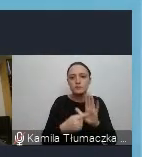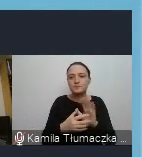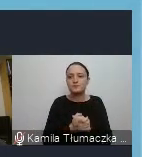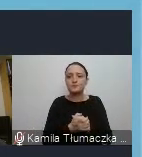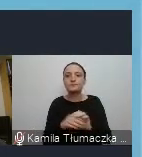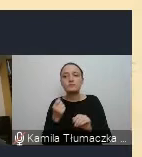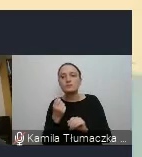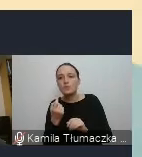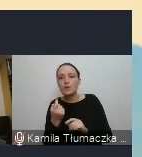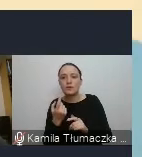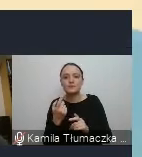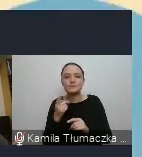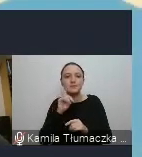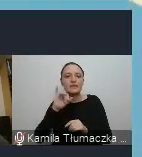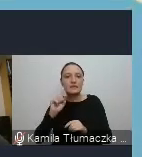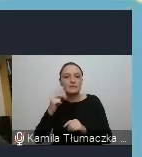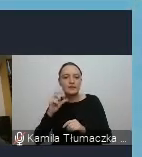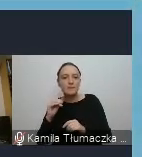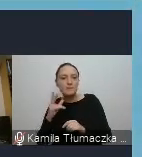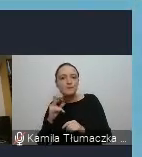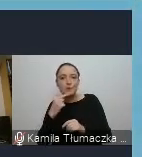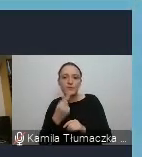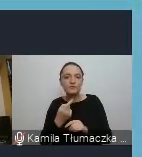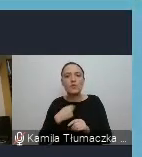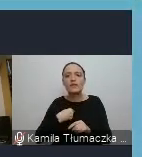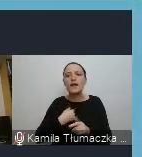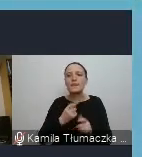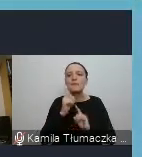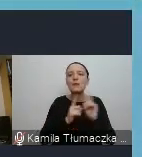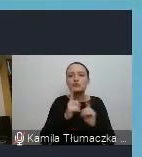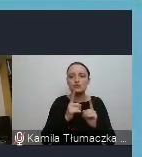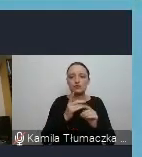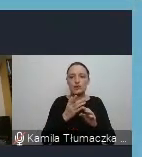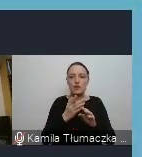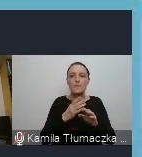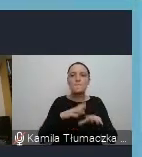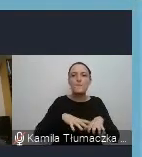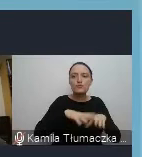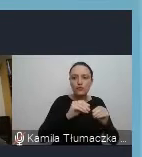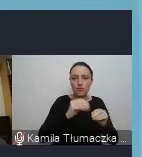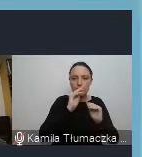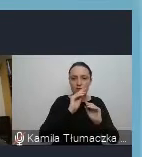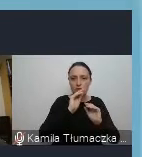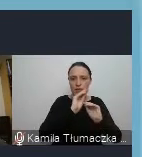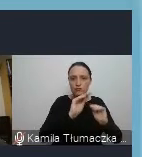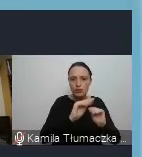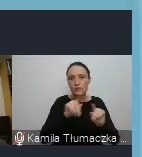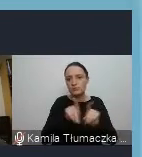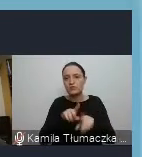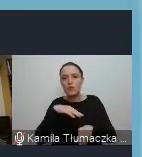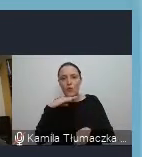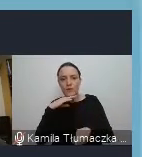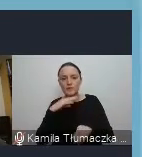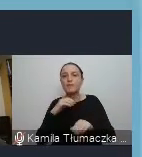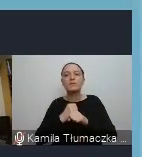troszeczkę przedstawiać, natomiast jeszcze tak szybciutko. Jestem nauczycielem nauczania początkowego i logopedą. Pracuję w